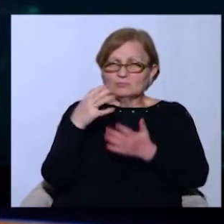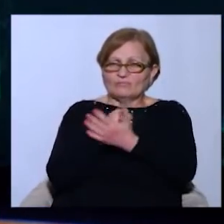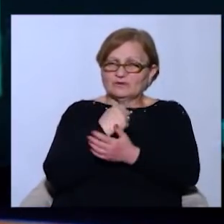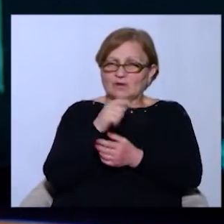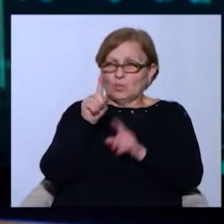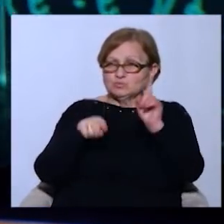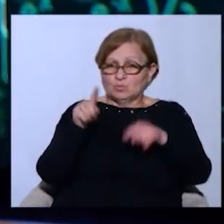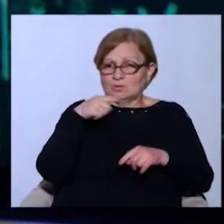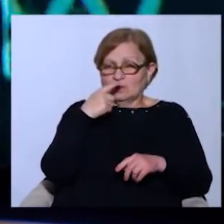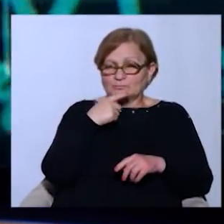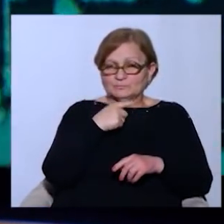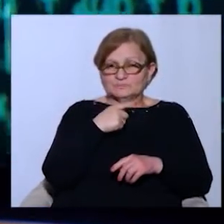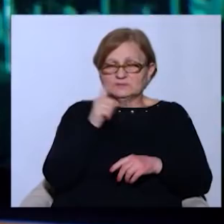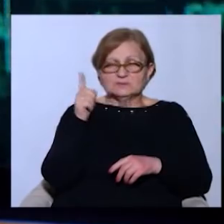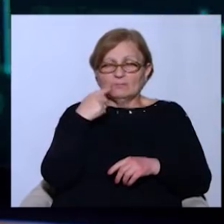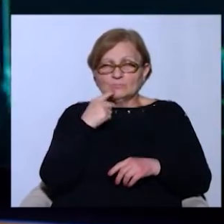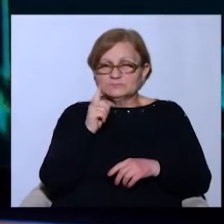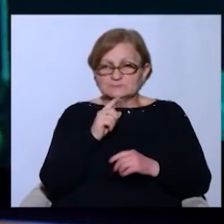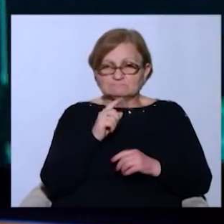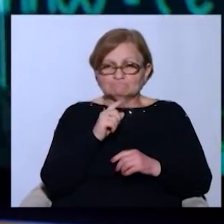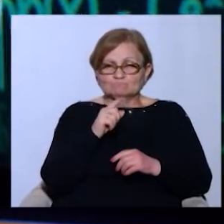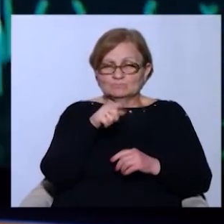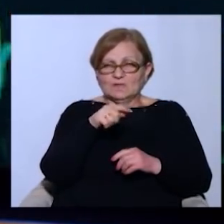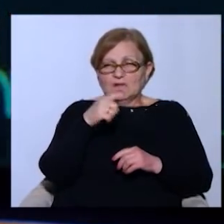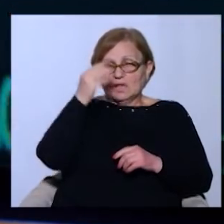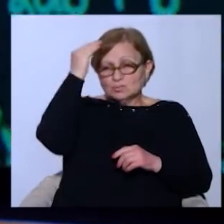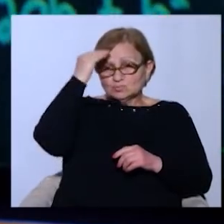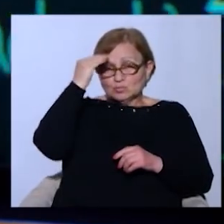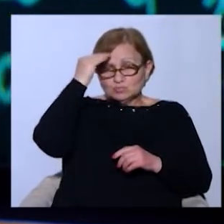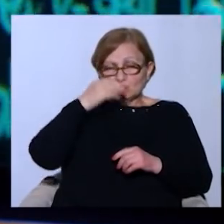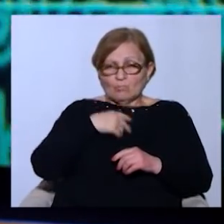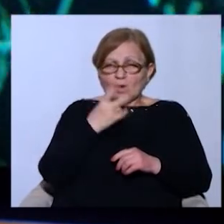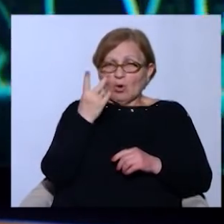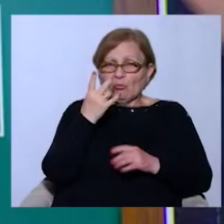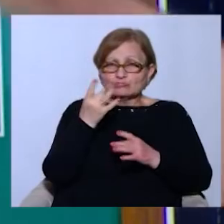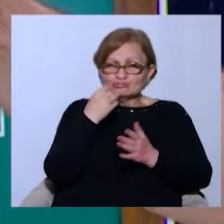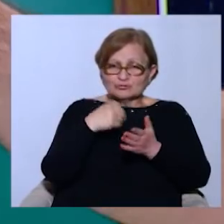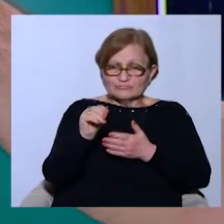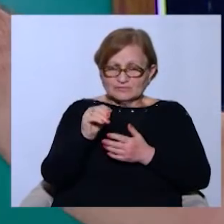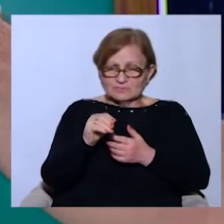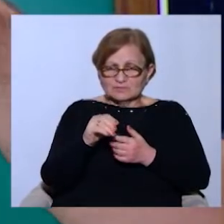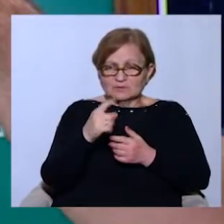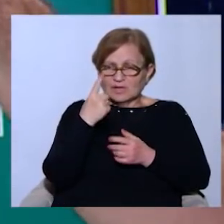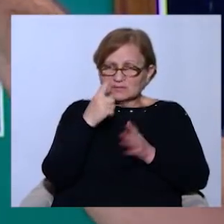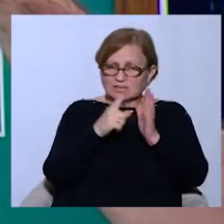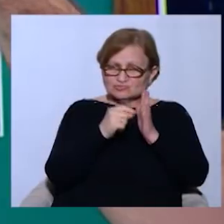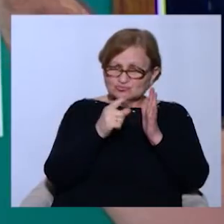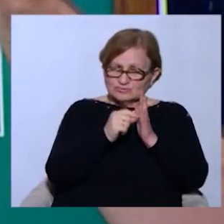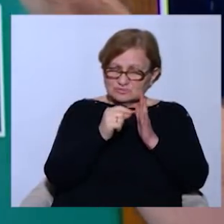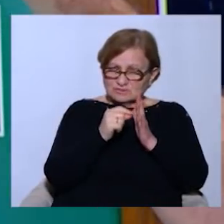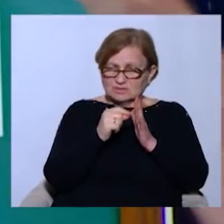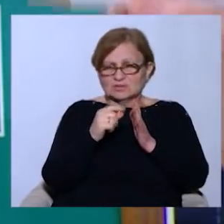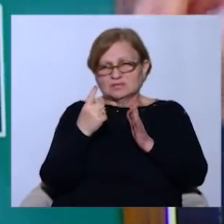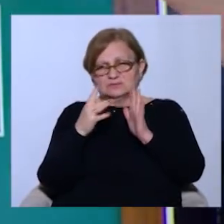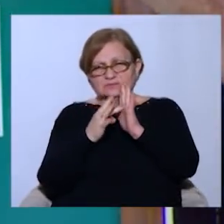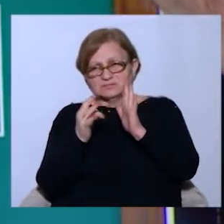ისინი რას ამბობენ. ეს ქუდი ხო 2-ჯერ ვიყიდეო. ერთხელ 7 ლარად ვიყიდე, ერთხელ 9